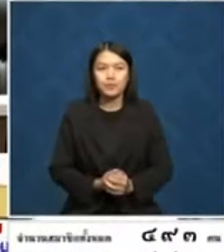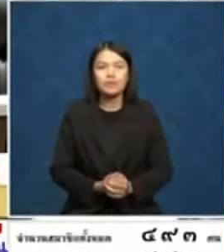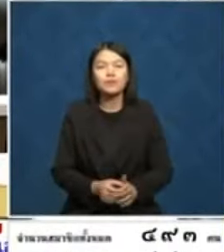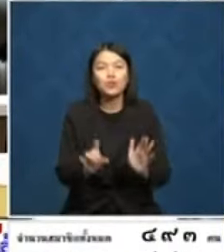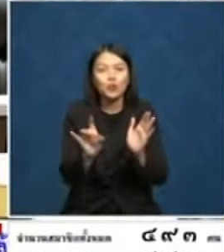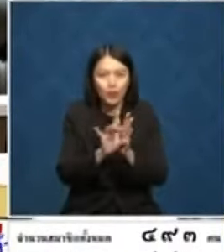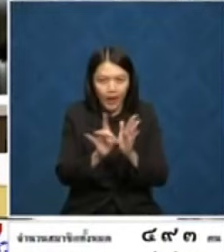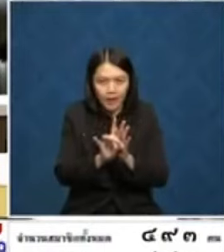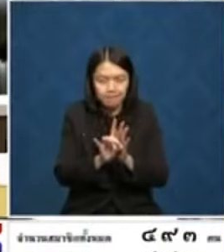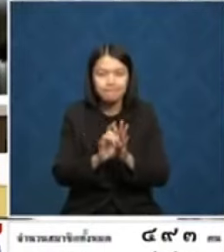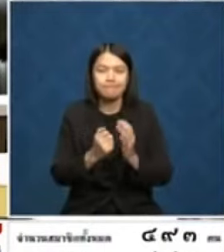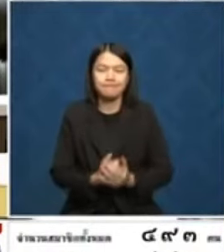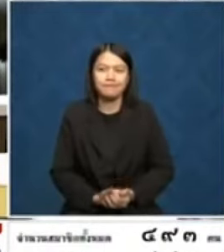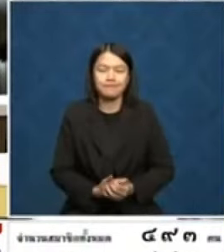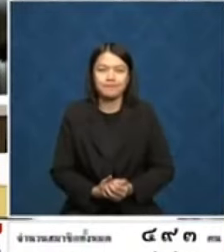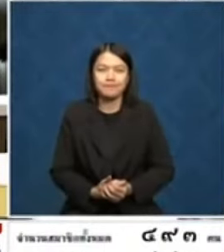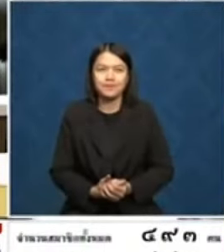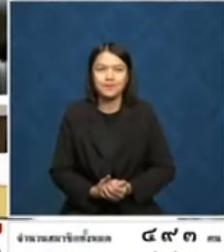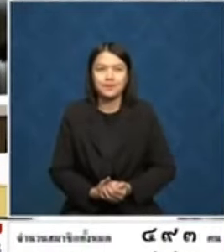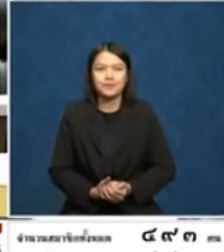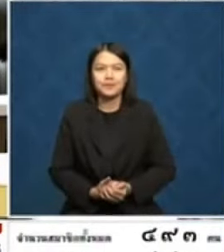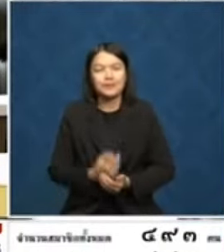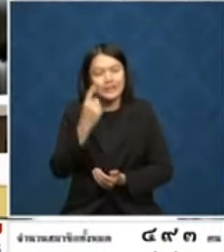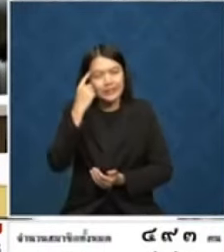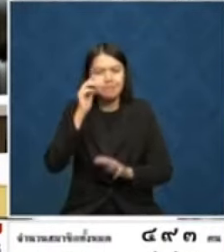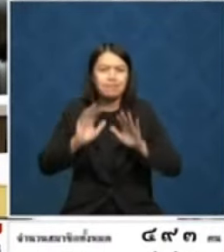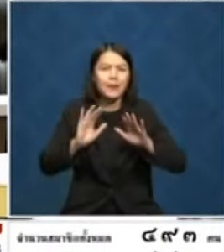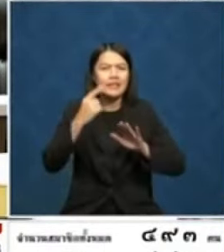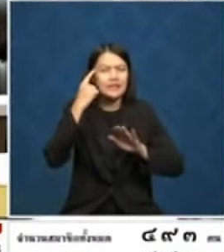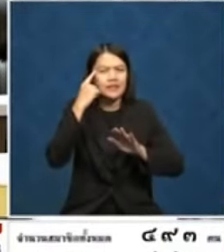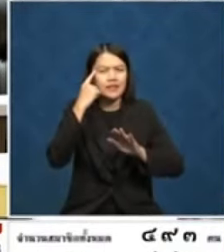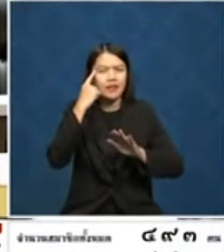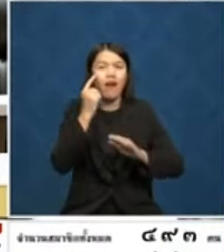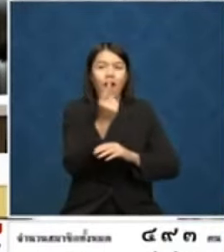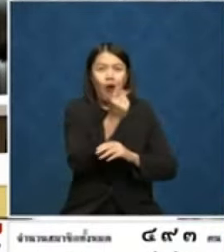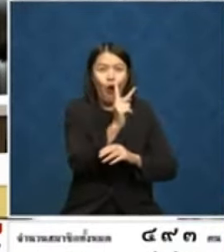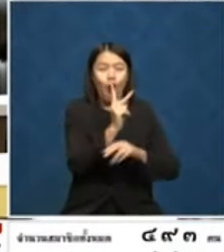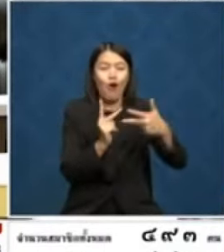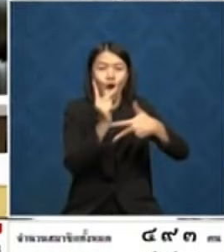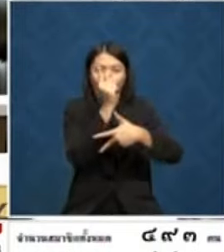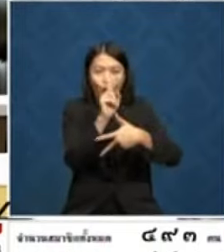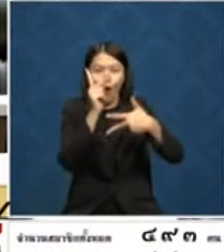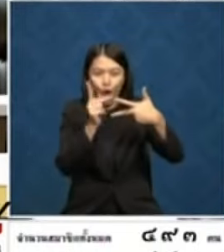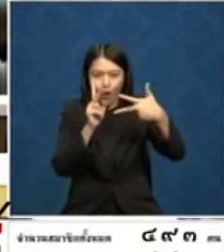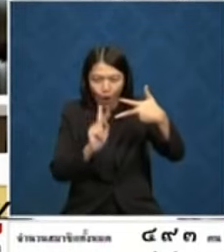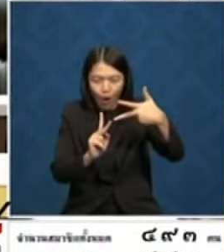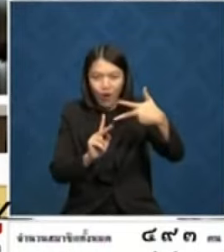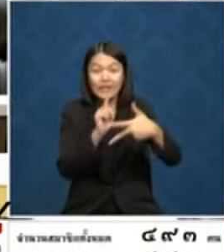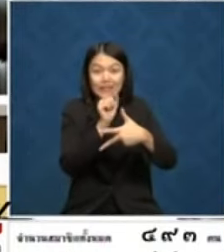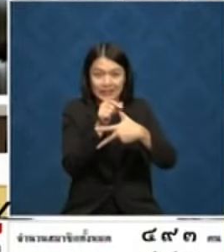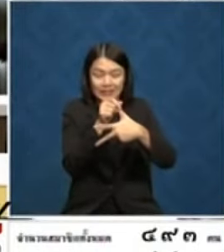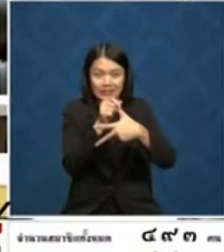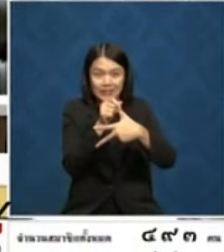อืม 3ค 3คเดี๋ยวปูทางก่อนรอท่านผู้ชมอือืเบอกอาจารย์เอกสะพันสูงลงพื้นที่ทุก